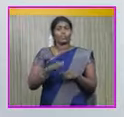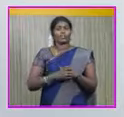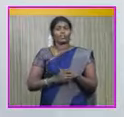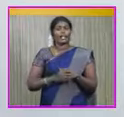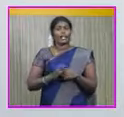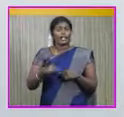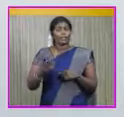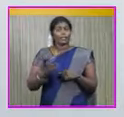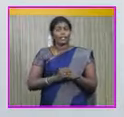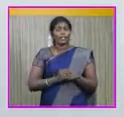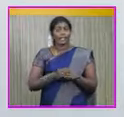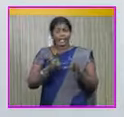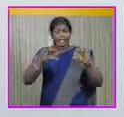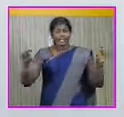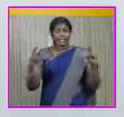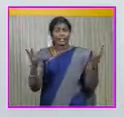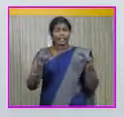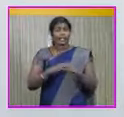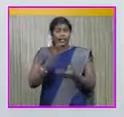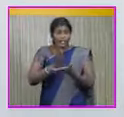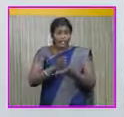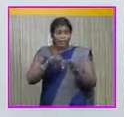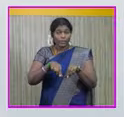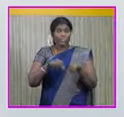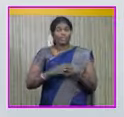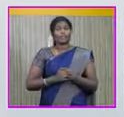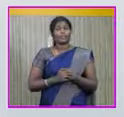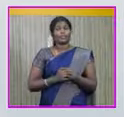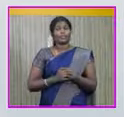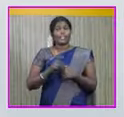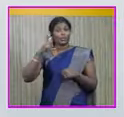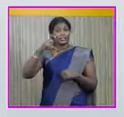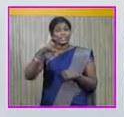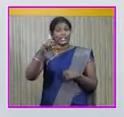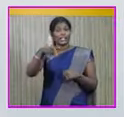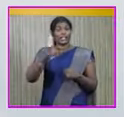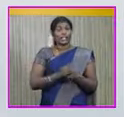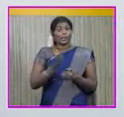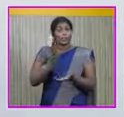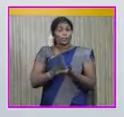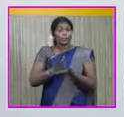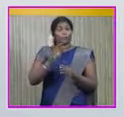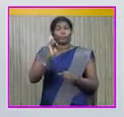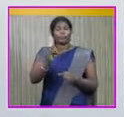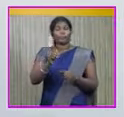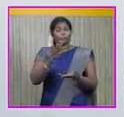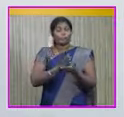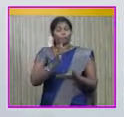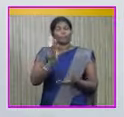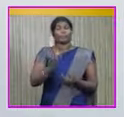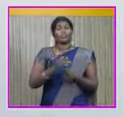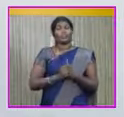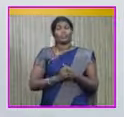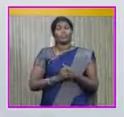இல்லாமல் அந்த ரெண்டு பக்கங்களுக்கு இடைப்பட்ட கோணமான அந்த கோணம் சி அது பொதுவான கோணமாக அமைகிறது.